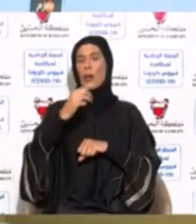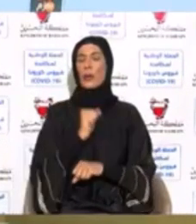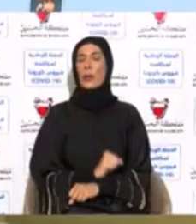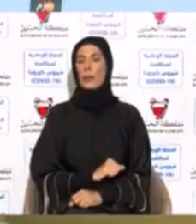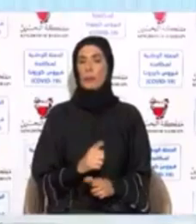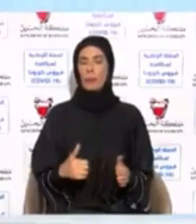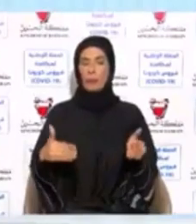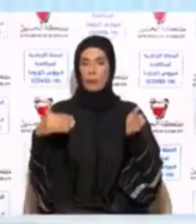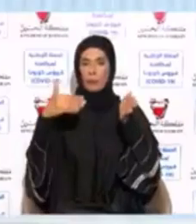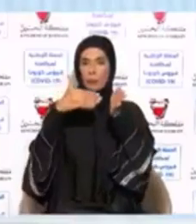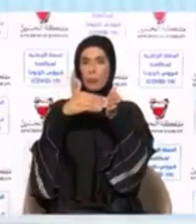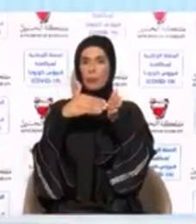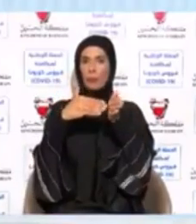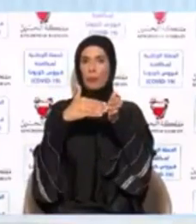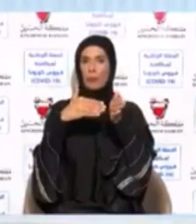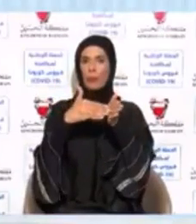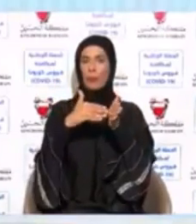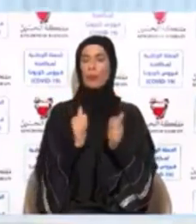ختاماً،